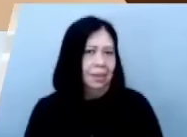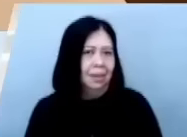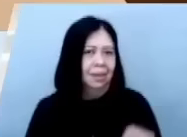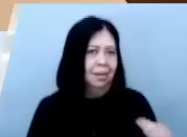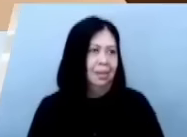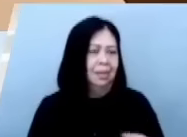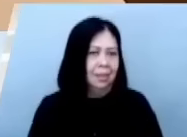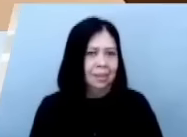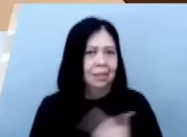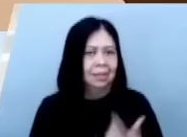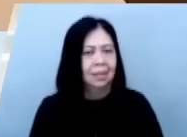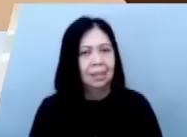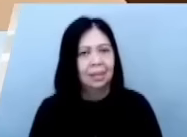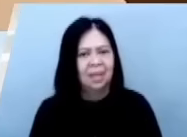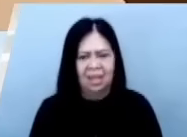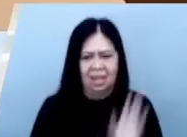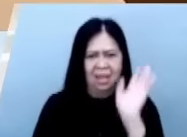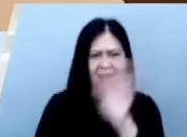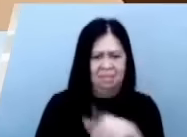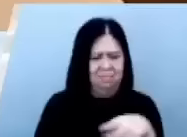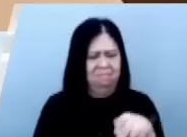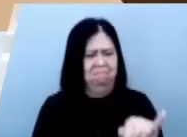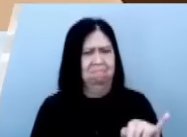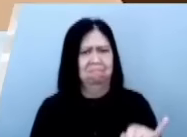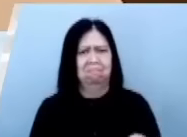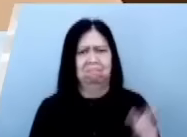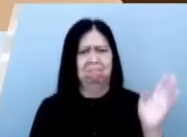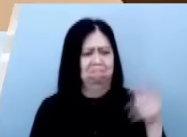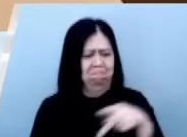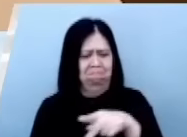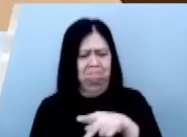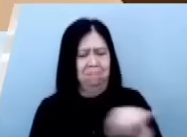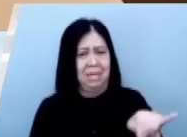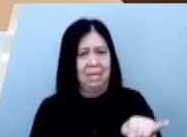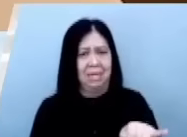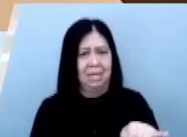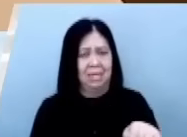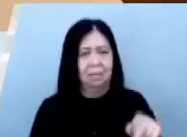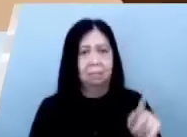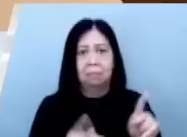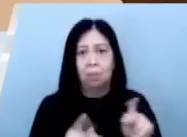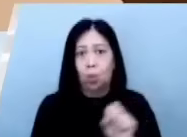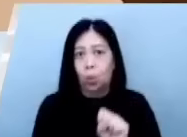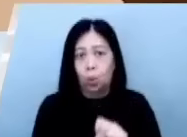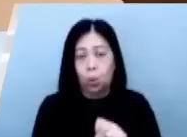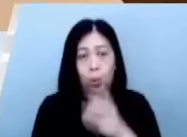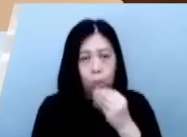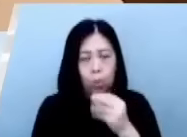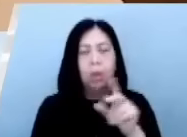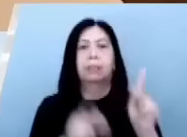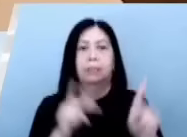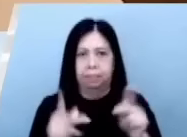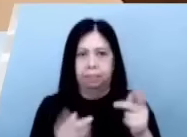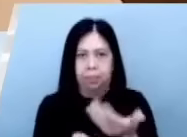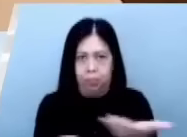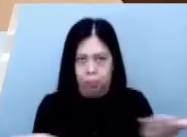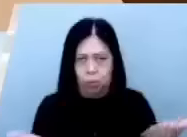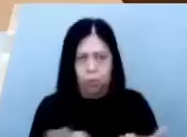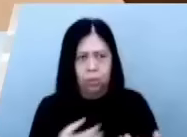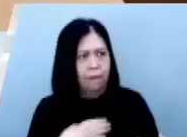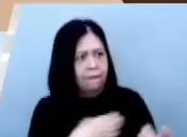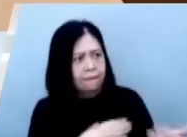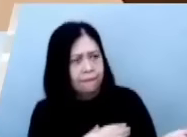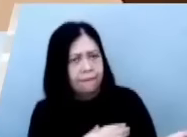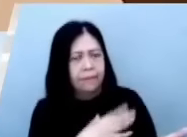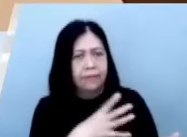Wala kayong pakialam sa PI. Yung PI, trabaho na yan ng taong bayan. Yung mga congressman at